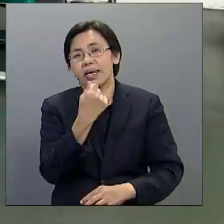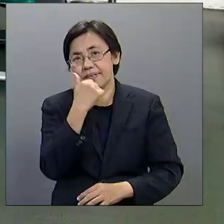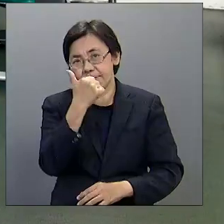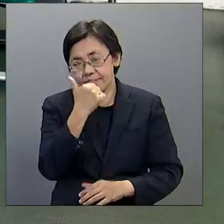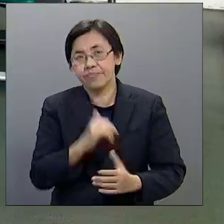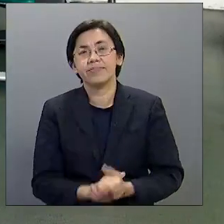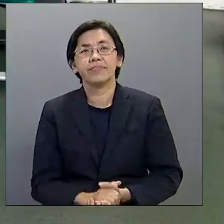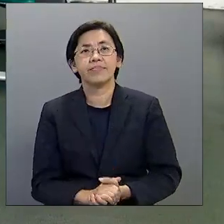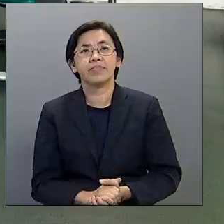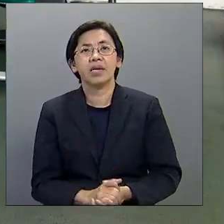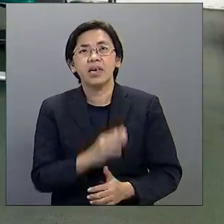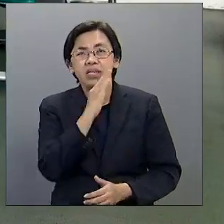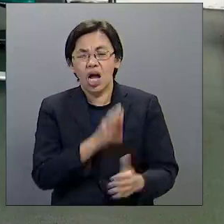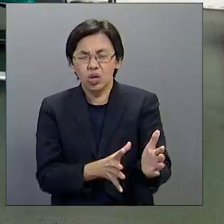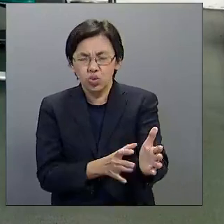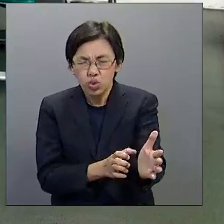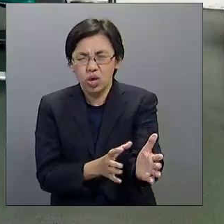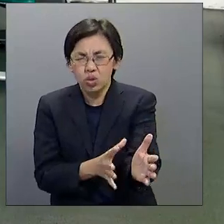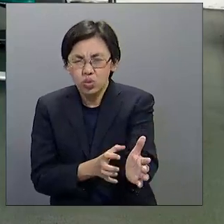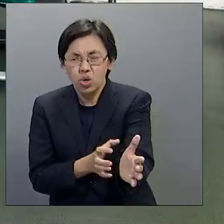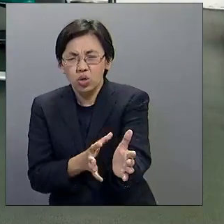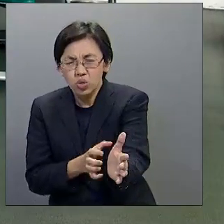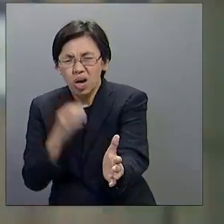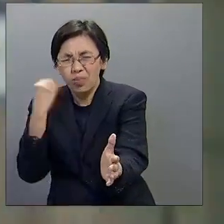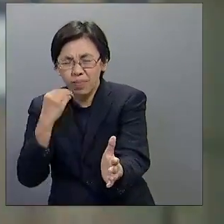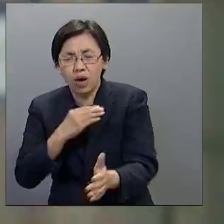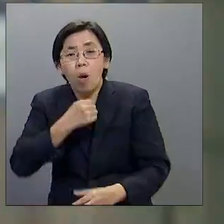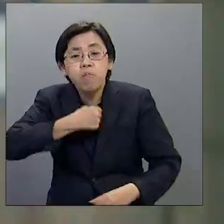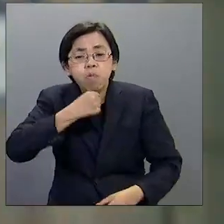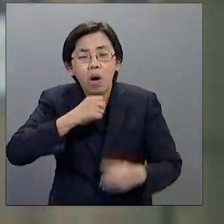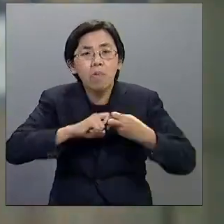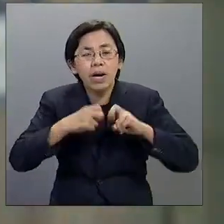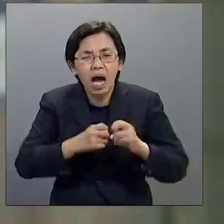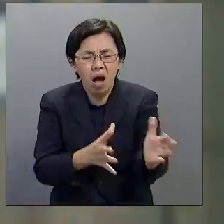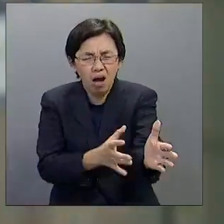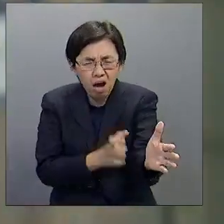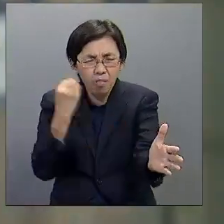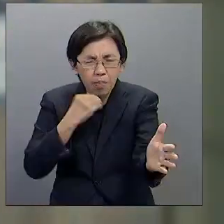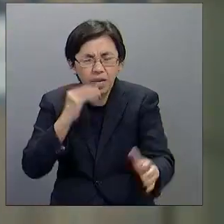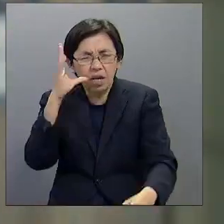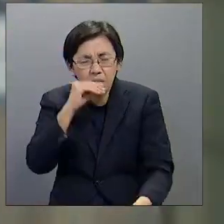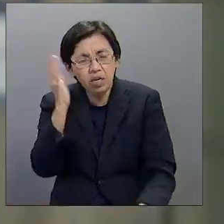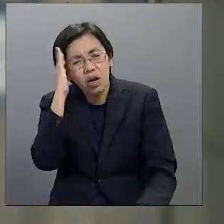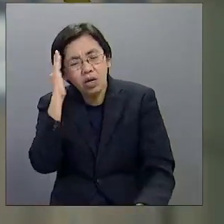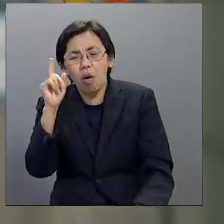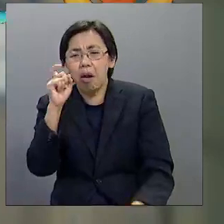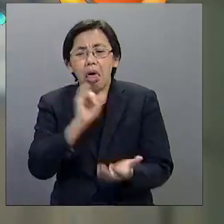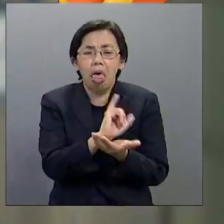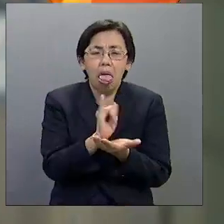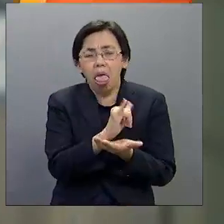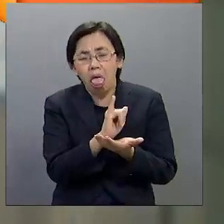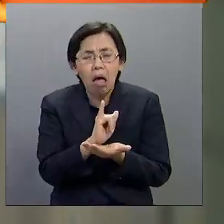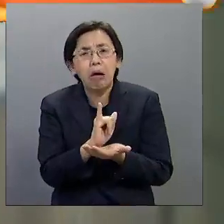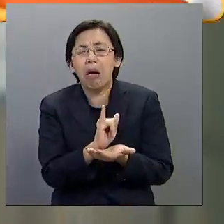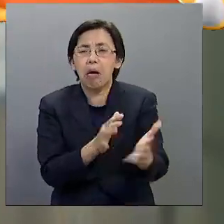ะคะแต่ถ้ายังเป็นบ่อยๆโดยเฉพาะในผู้สูงอายุอะค่ะที่เป็นทุกคืนจนรบกวนการนอนแล้วไม่หายสักทีนึง